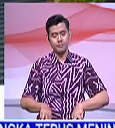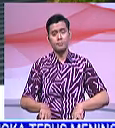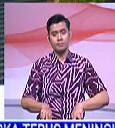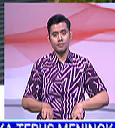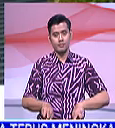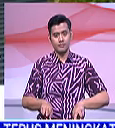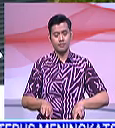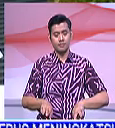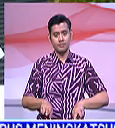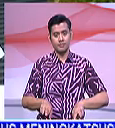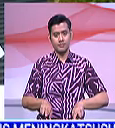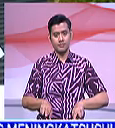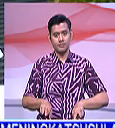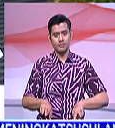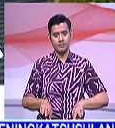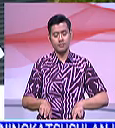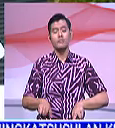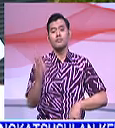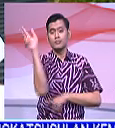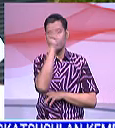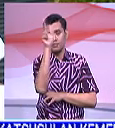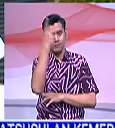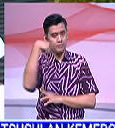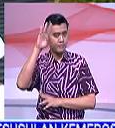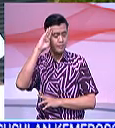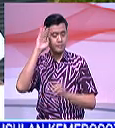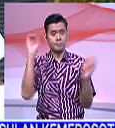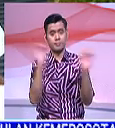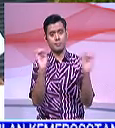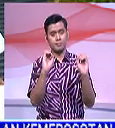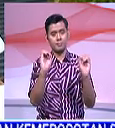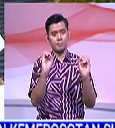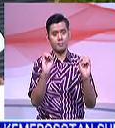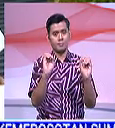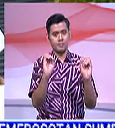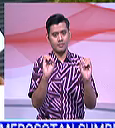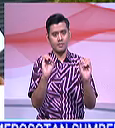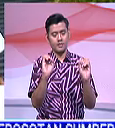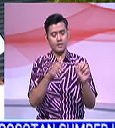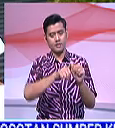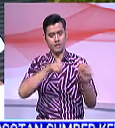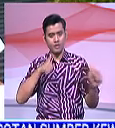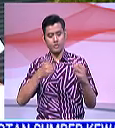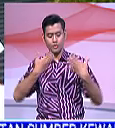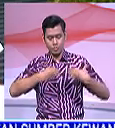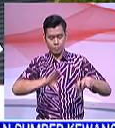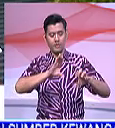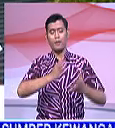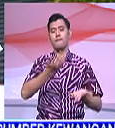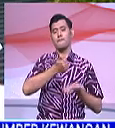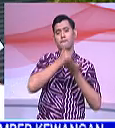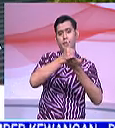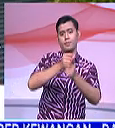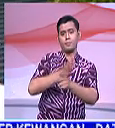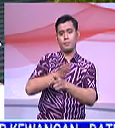golongan di bawah bahwa kerajaan Negeri tidak ketinggalan dalam membantu apa juga bidang dalam bagi